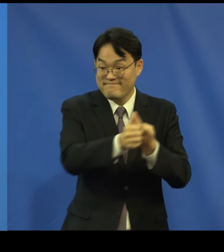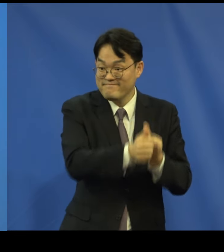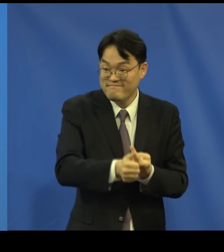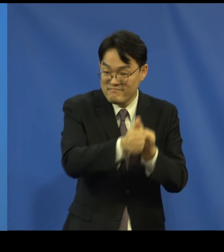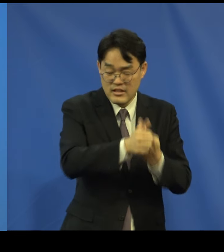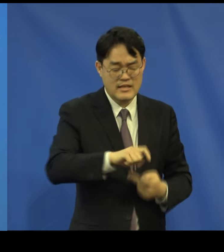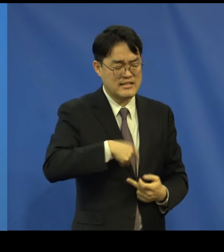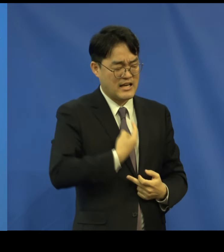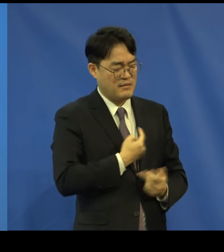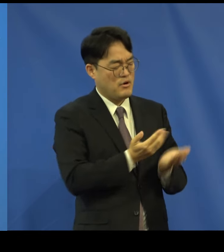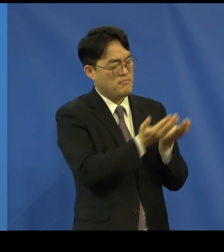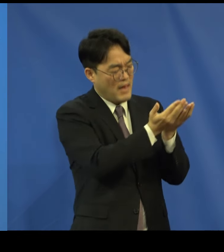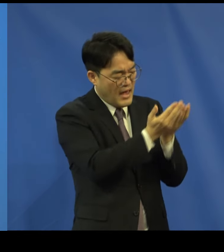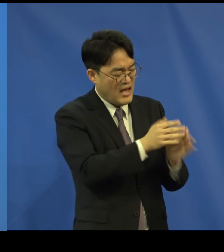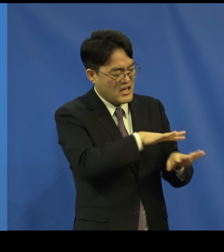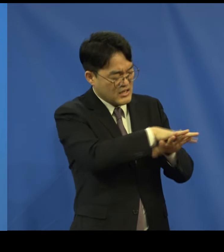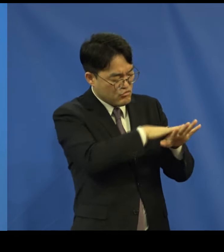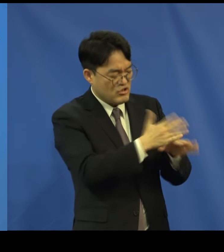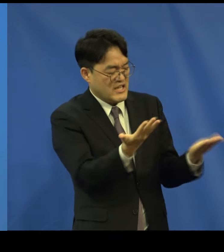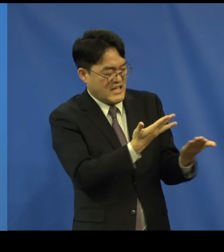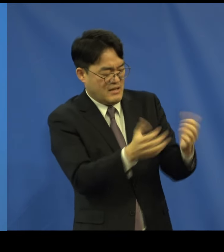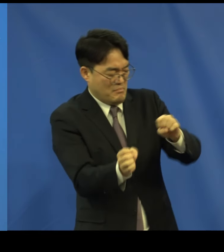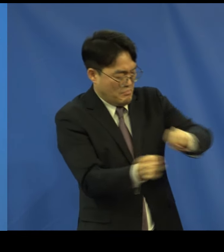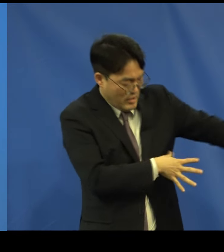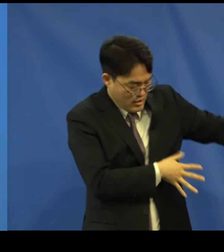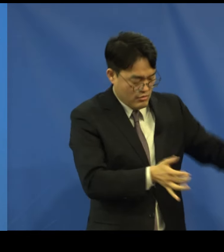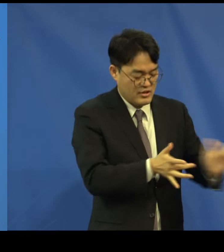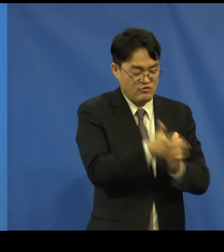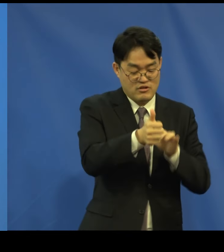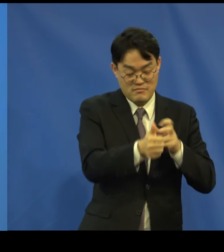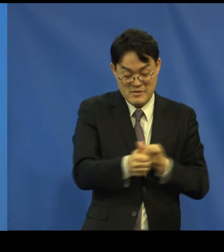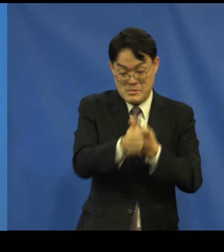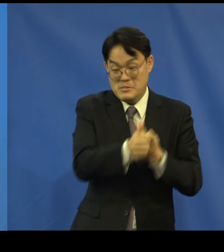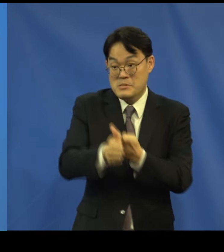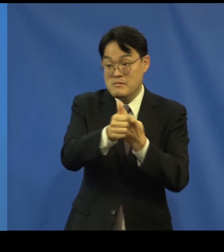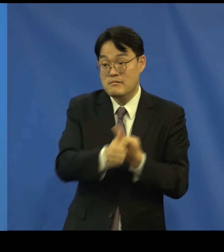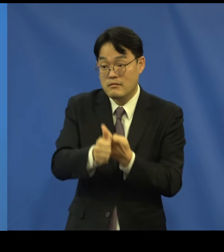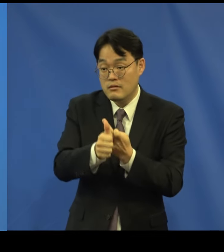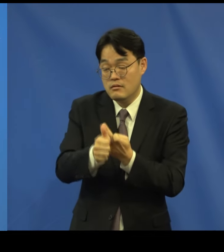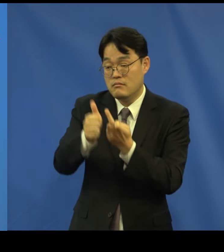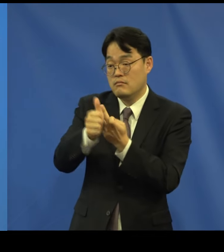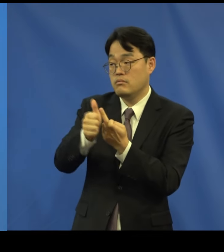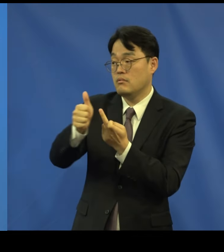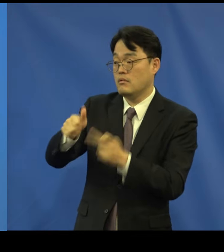예수님을 따랐습니다. 그게 3년이나 되었습니다. 그런데 이제 그분이 떠나신다니 어디로 떠나시는 겁니까?